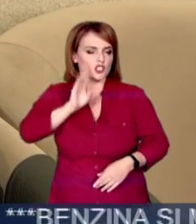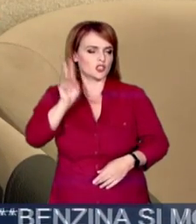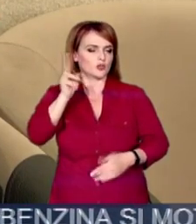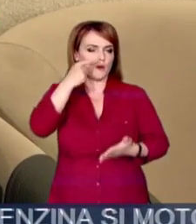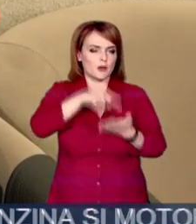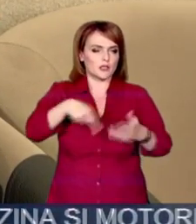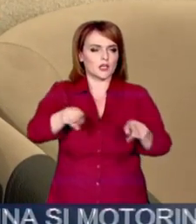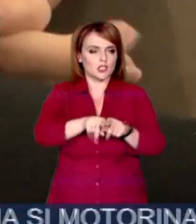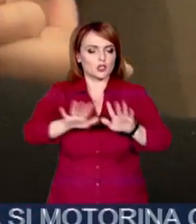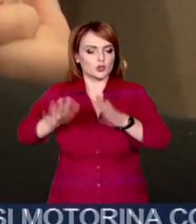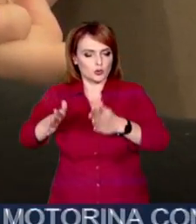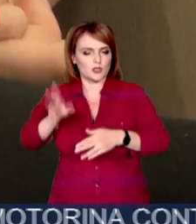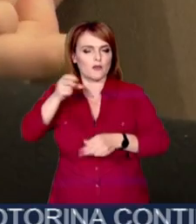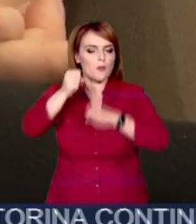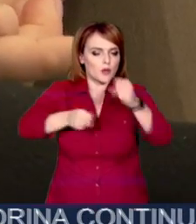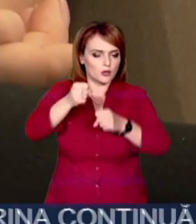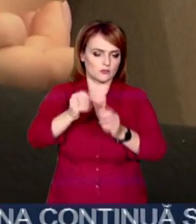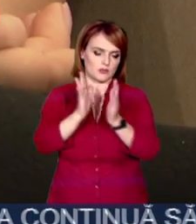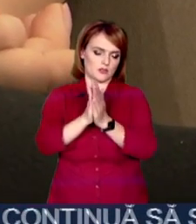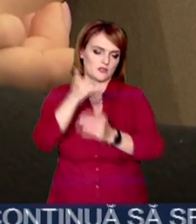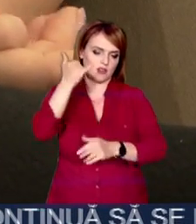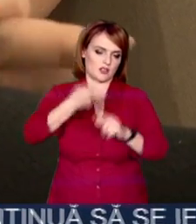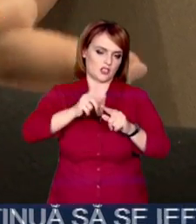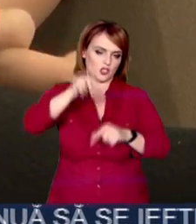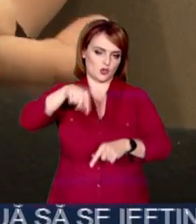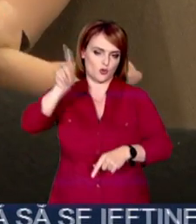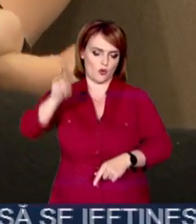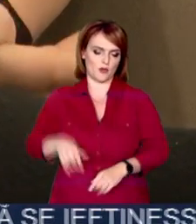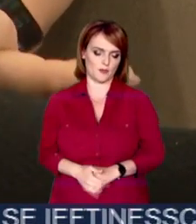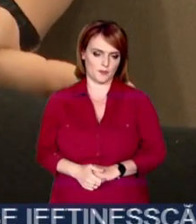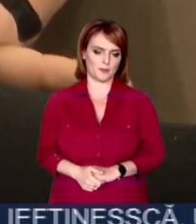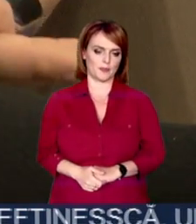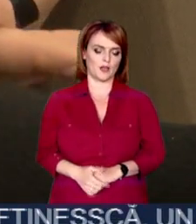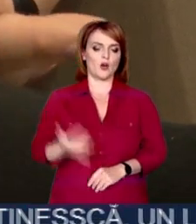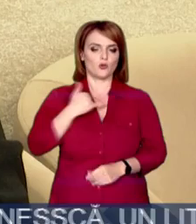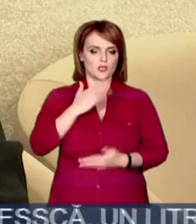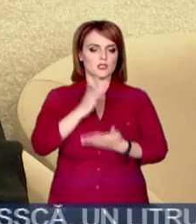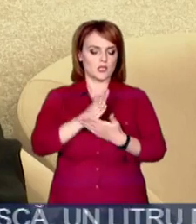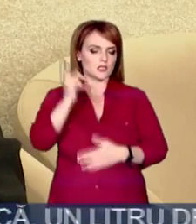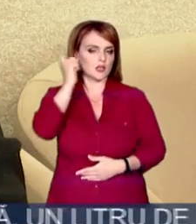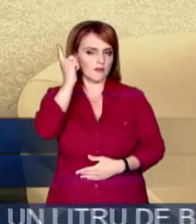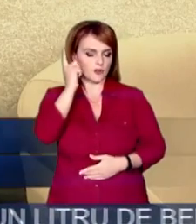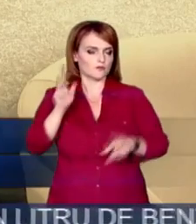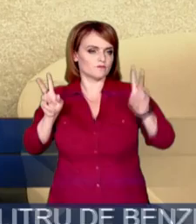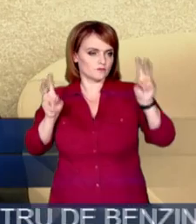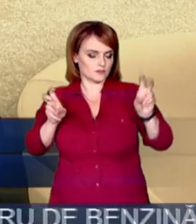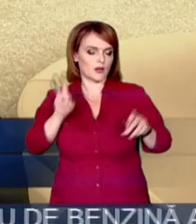familie sunt îndemnate să apeleze la numărul afișat pe ecran. Avem telefonul de încredere care pot